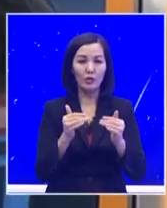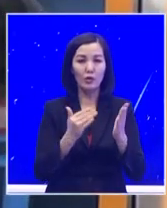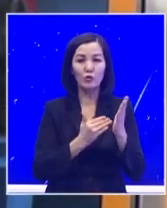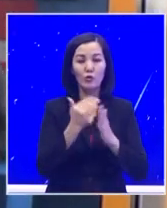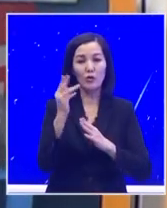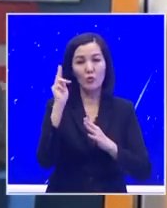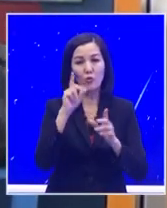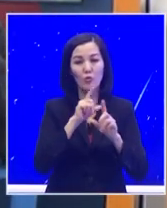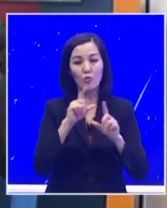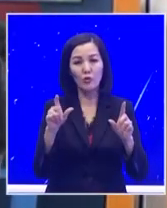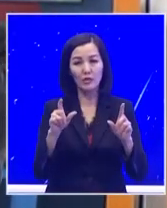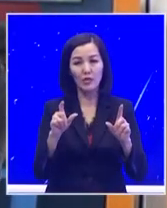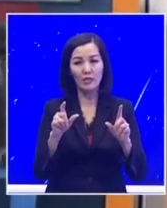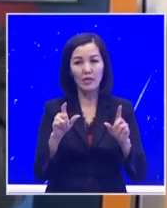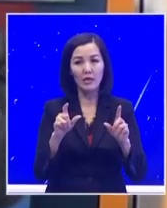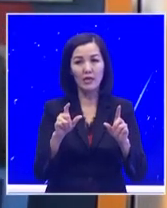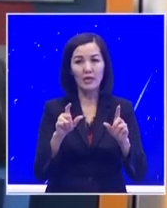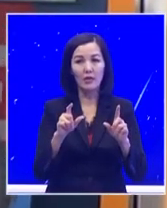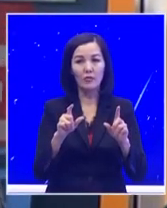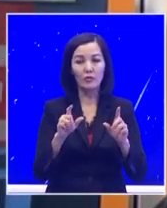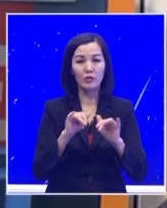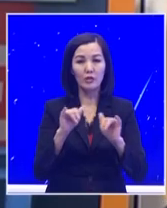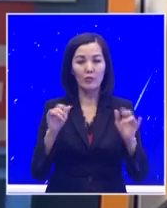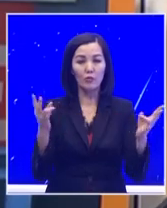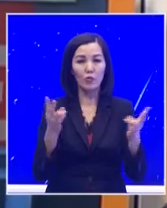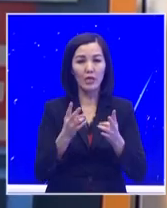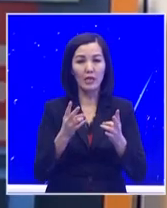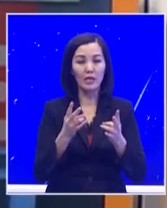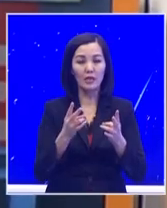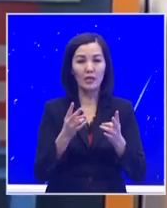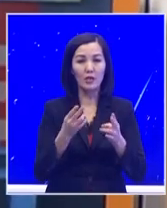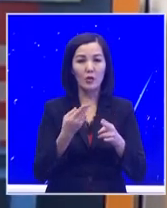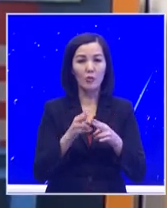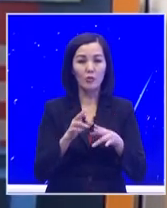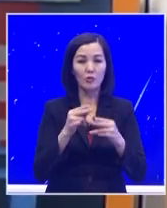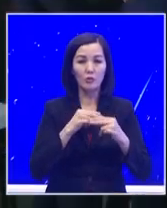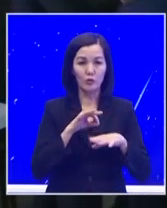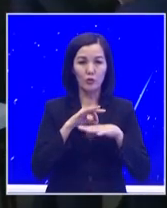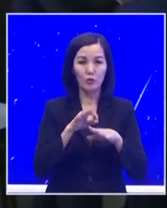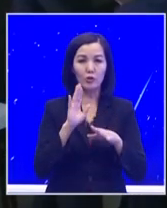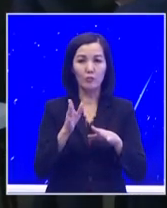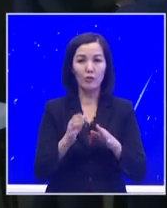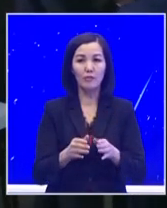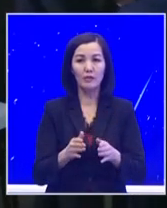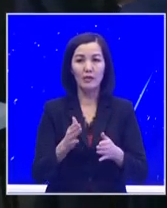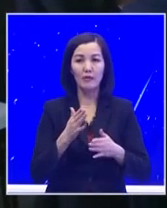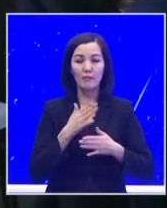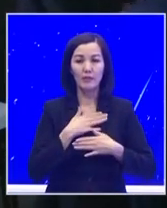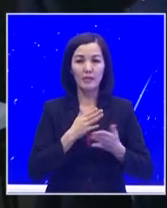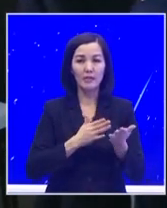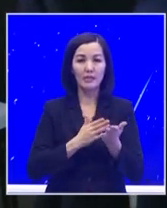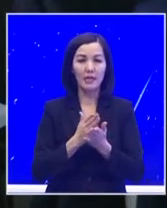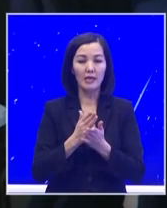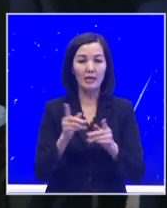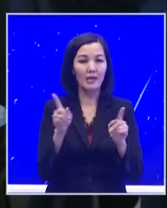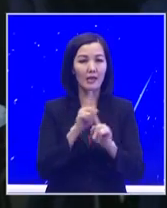оқу орындарында да осы қозғалысты дамыту керек деп. Сондықтан осы жұмысты біз жүргізетін боламыз. Әрине, біздің салада ерекше